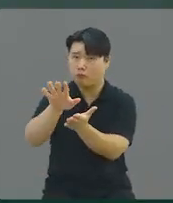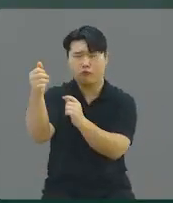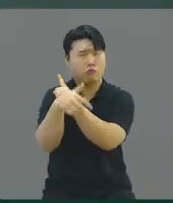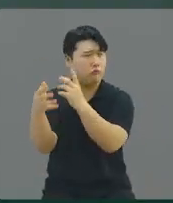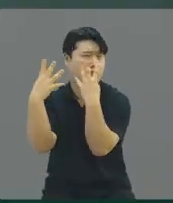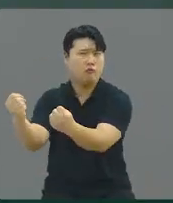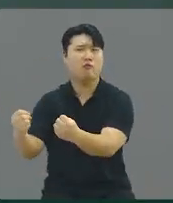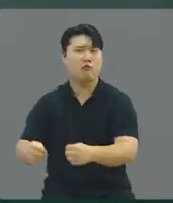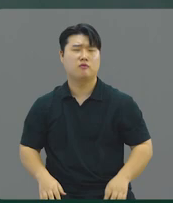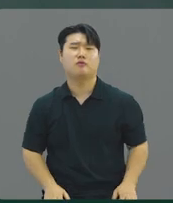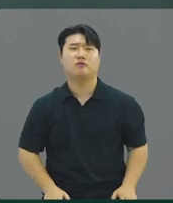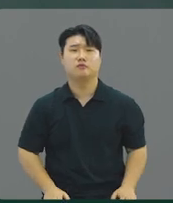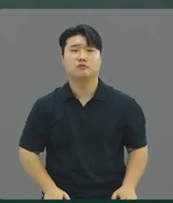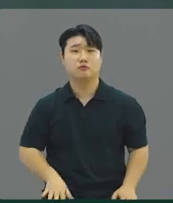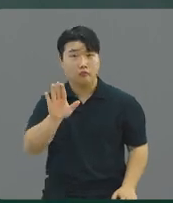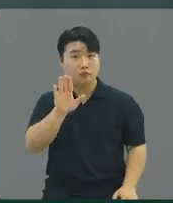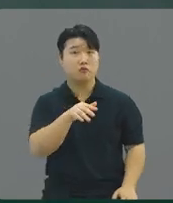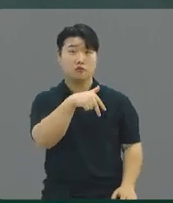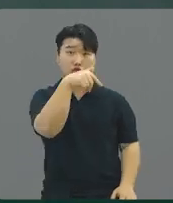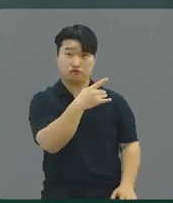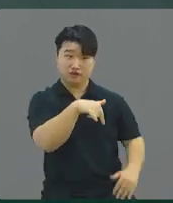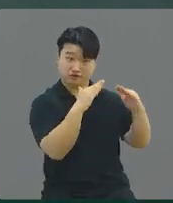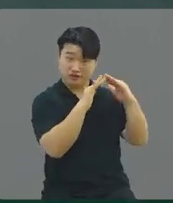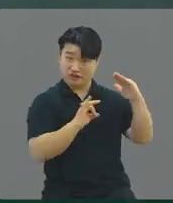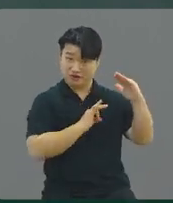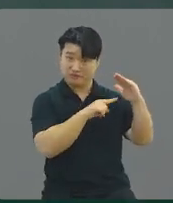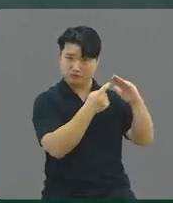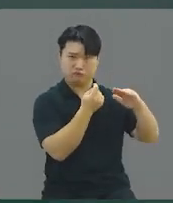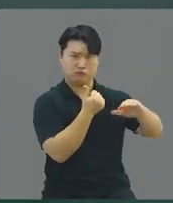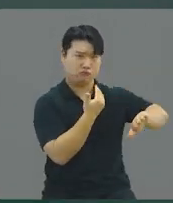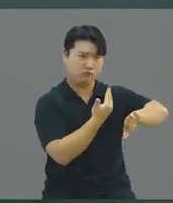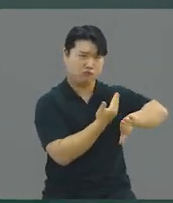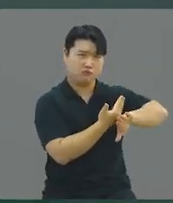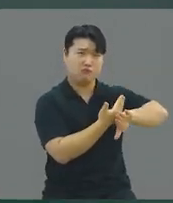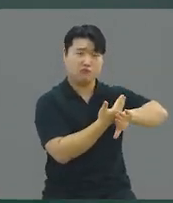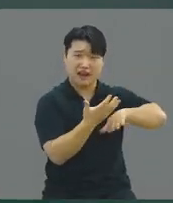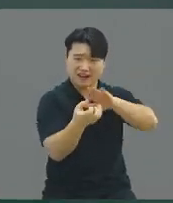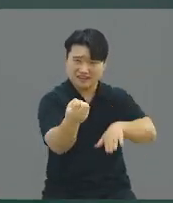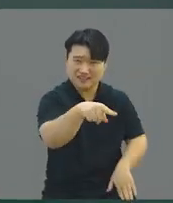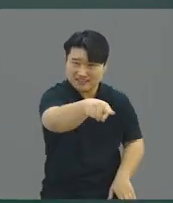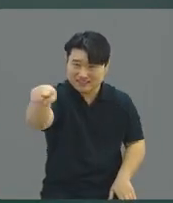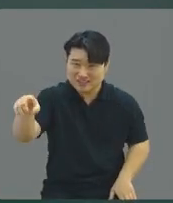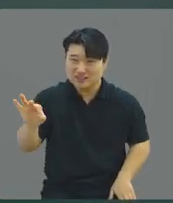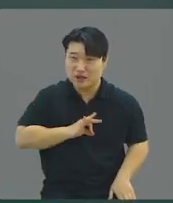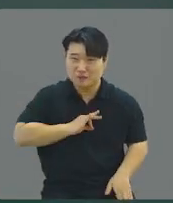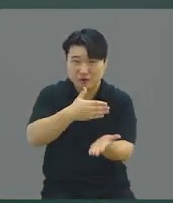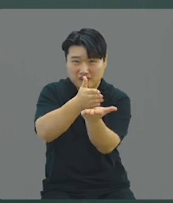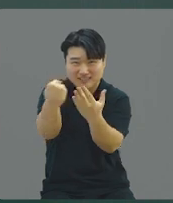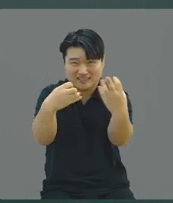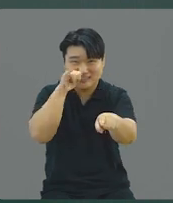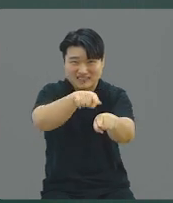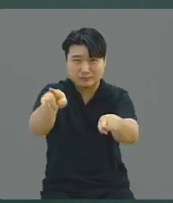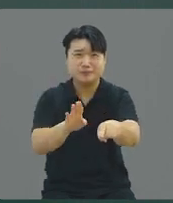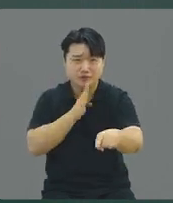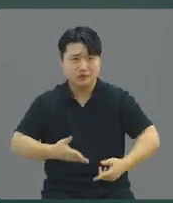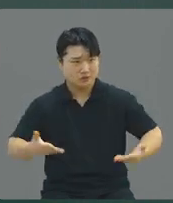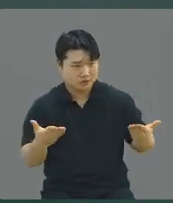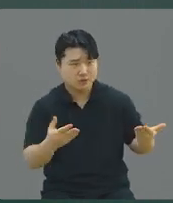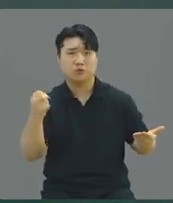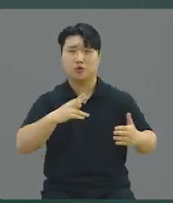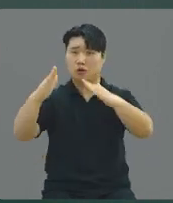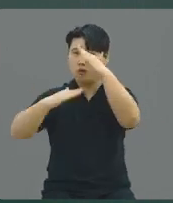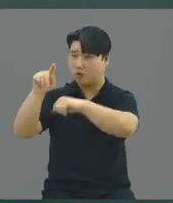굉장히 다양해요. 하지만 이 주택연금은 좀 달라요. 지금 말하신 연금들은 근로자나